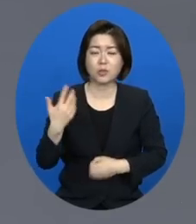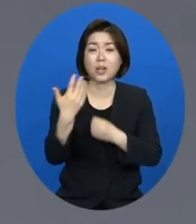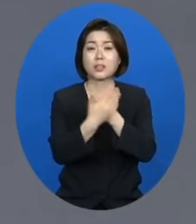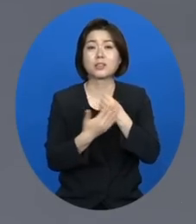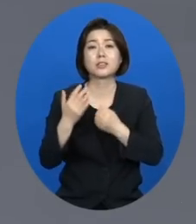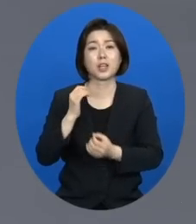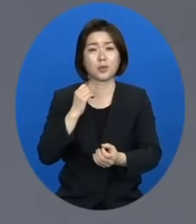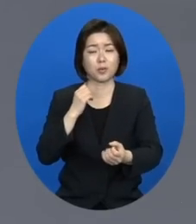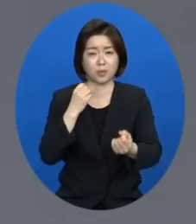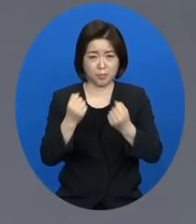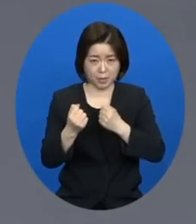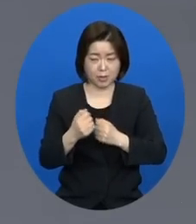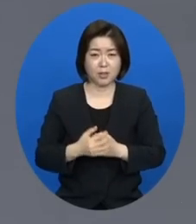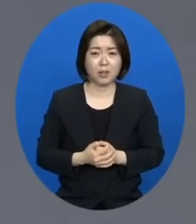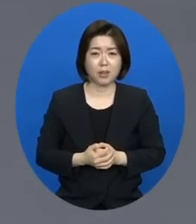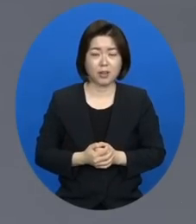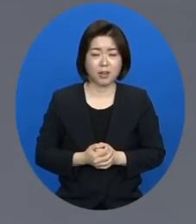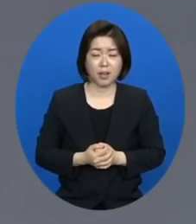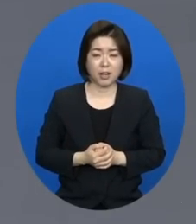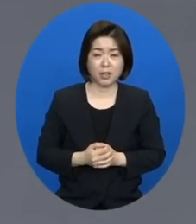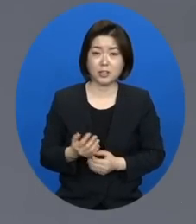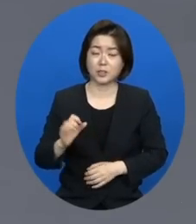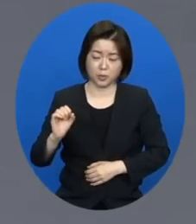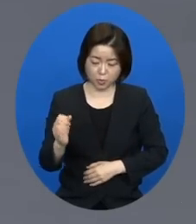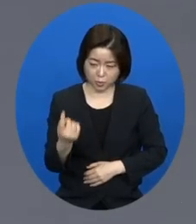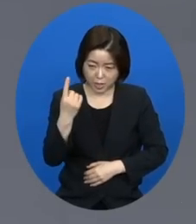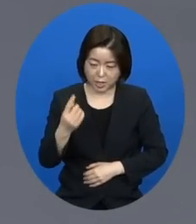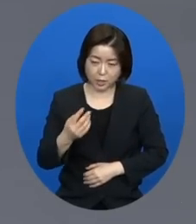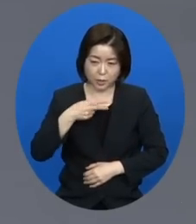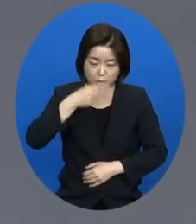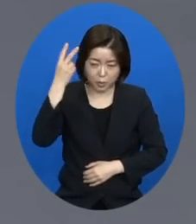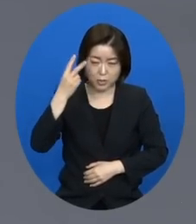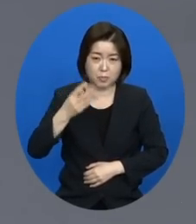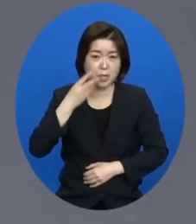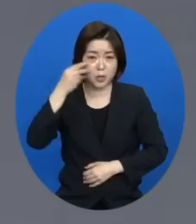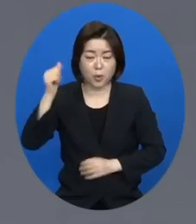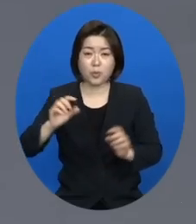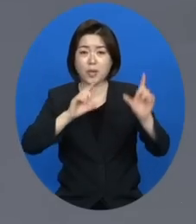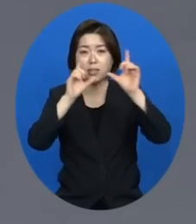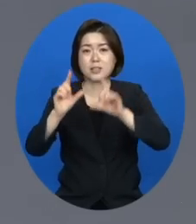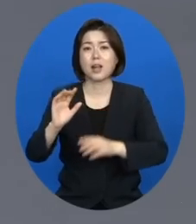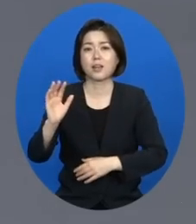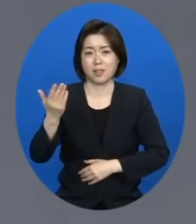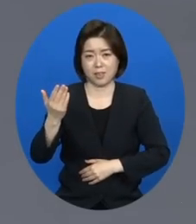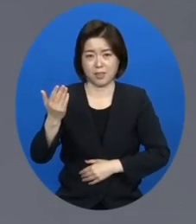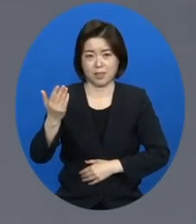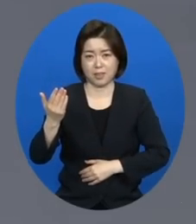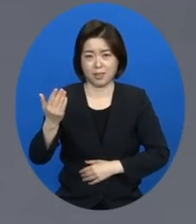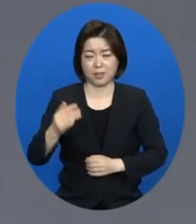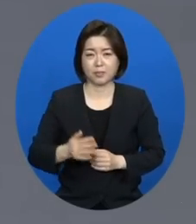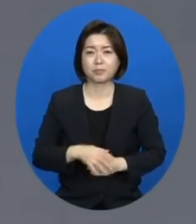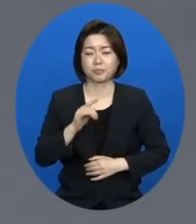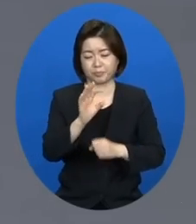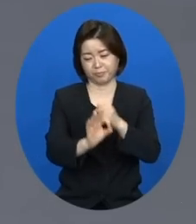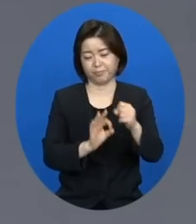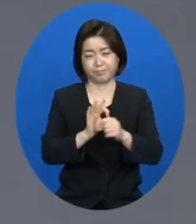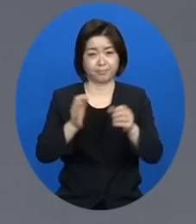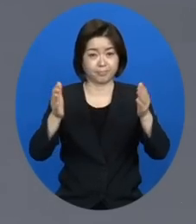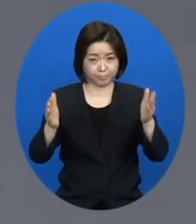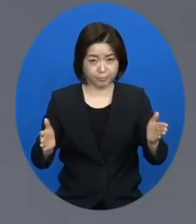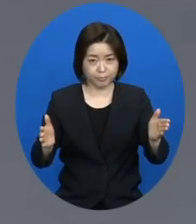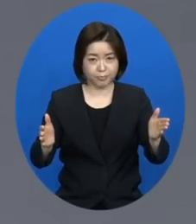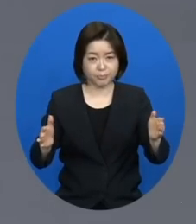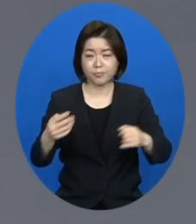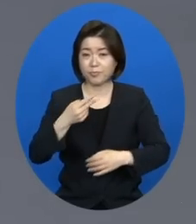말미암아 요셉은 형통의 삶을 살게 됩니다. 바로 이 10년의 기간에